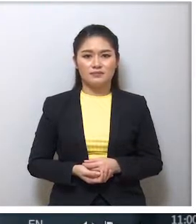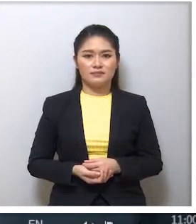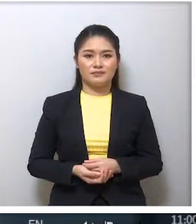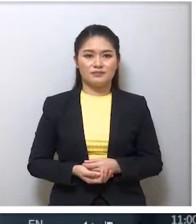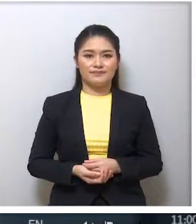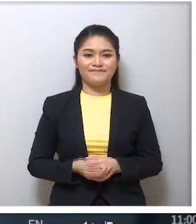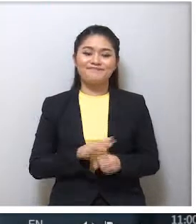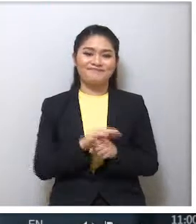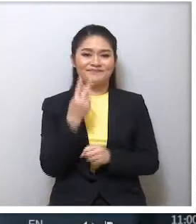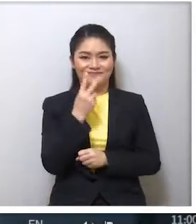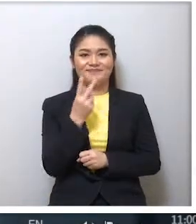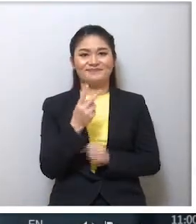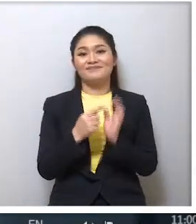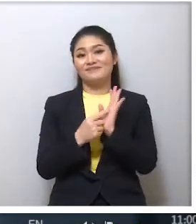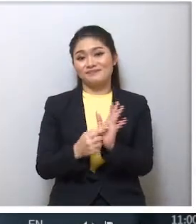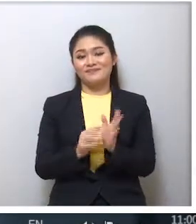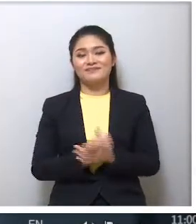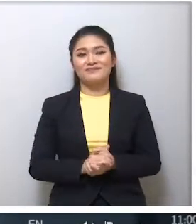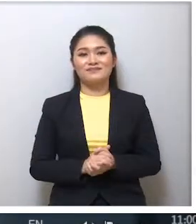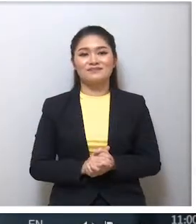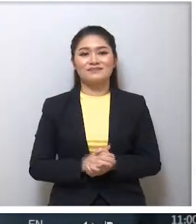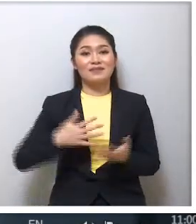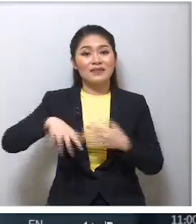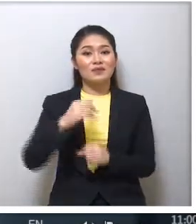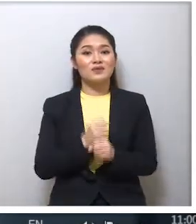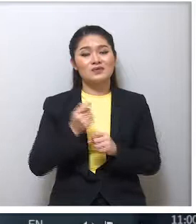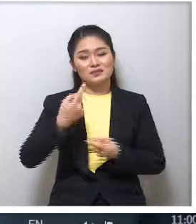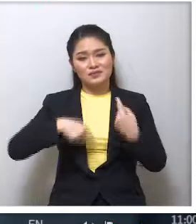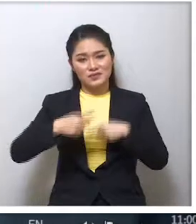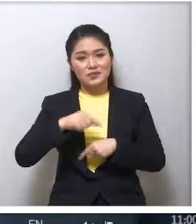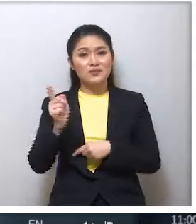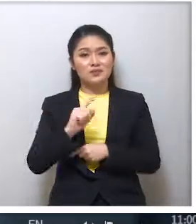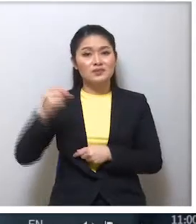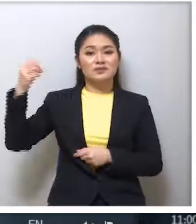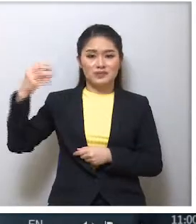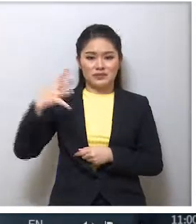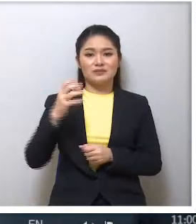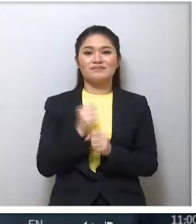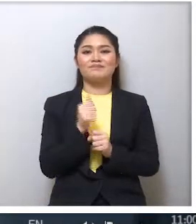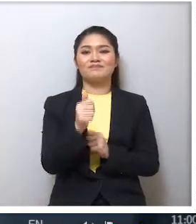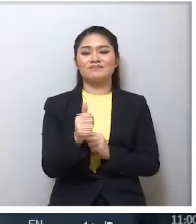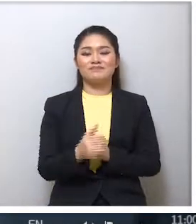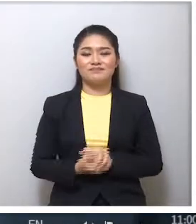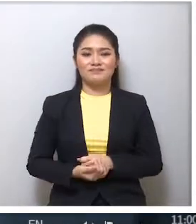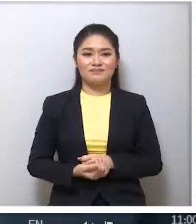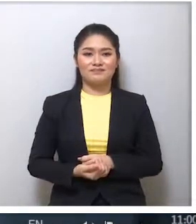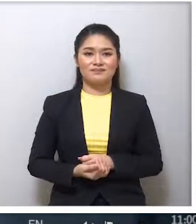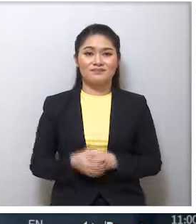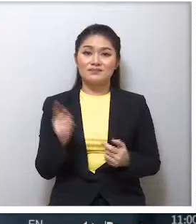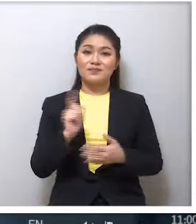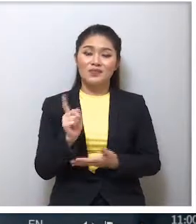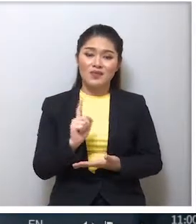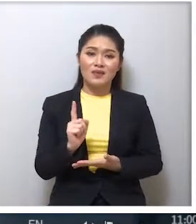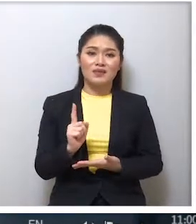ครับก็ประมาณนี้ก็คือเราสามารถแอนิเมชันที่แสงได้นะครับแอนิเมชัน